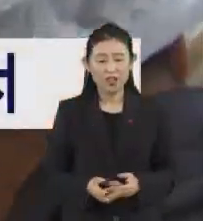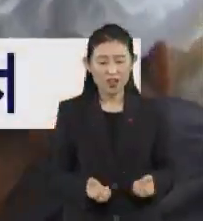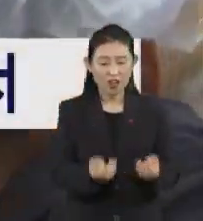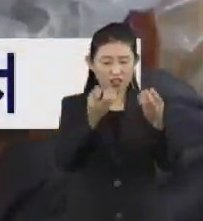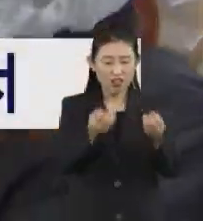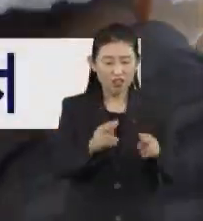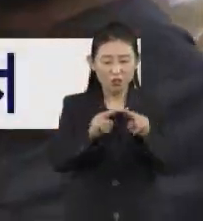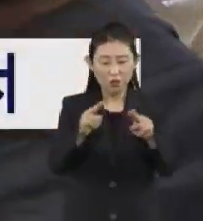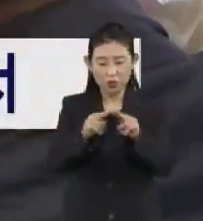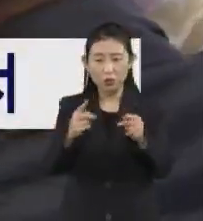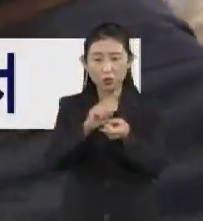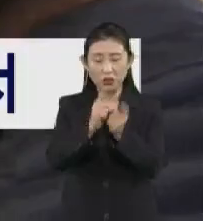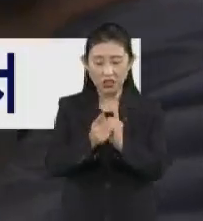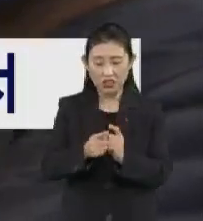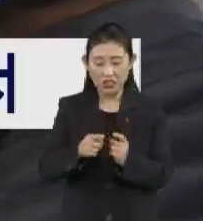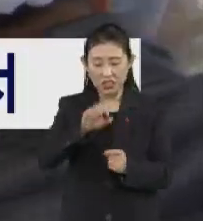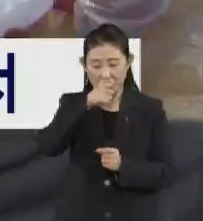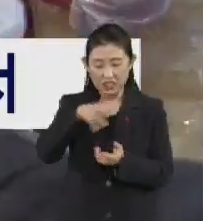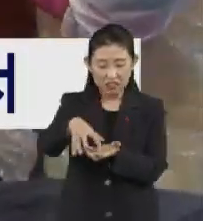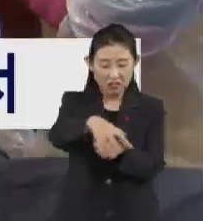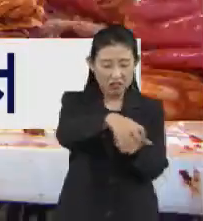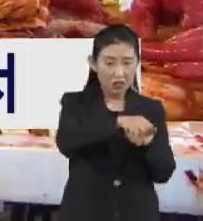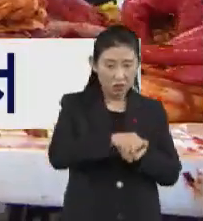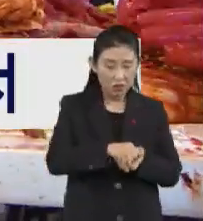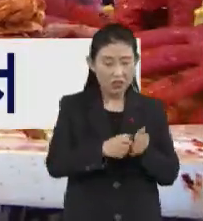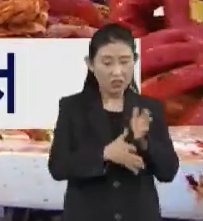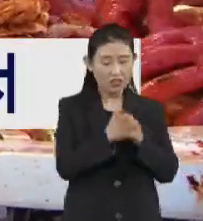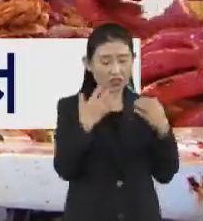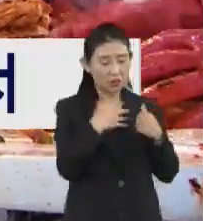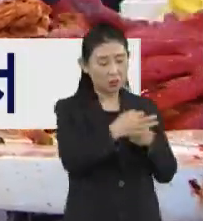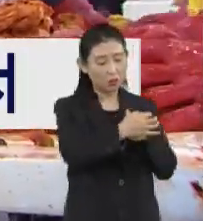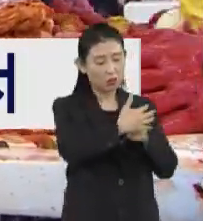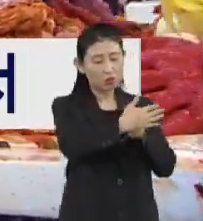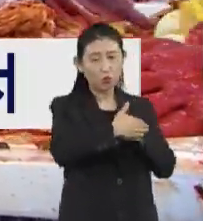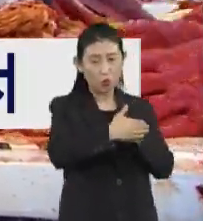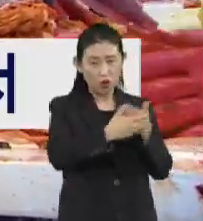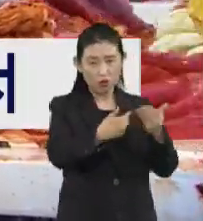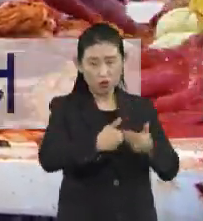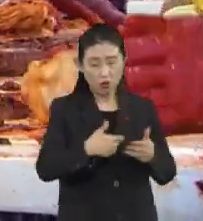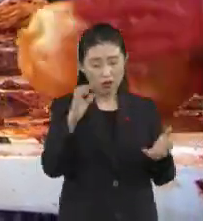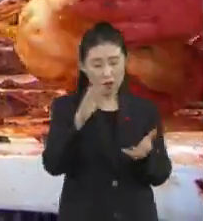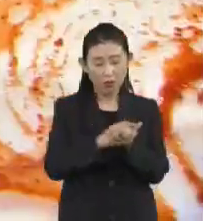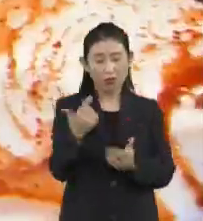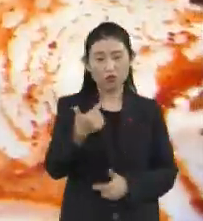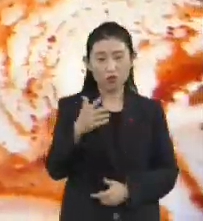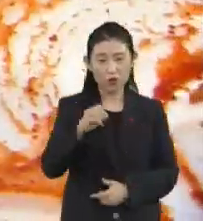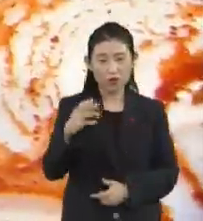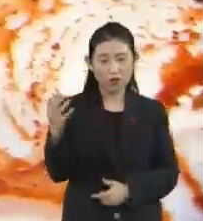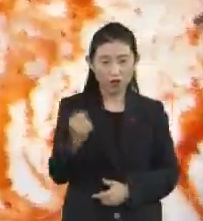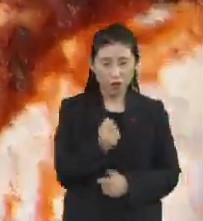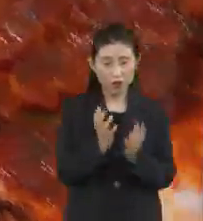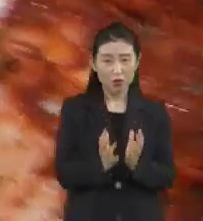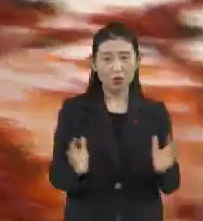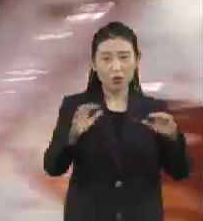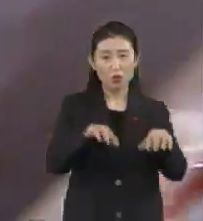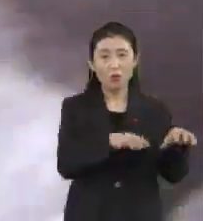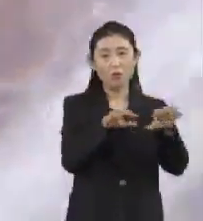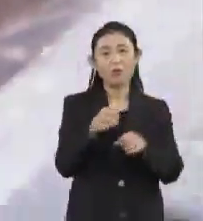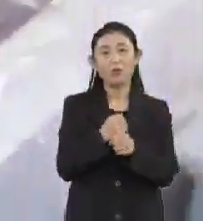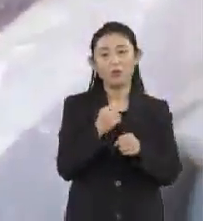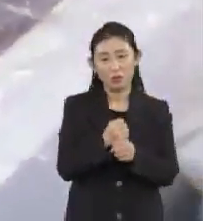행사를 취소하고 모은 예산과 시비 지원 등으로 6천여만 원을 마련해 자원봉사자들을 모아 김장 봉사에